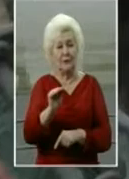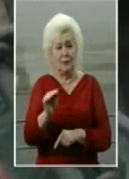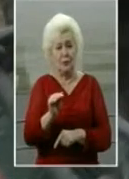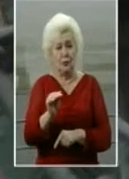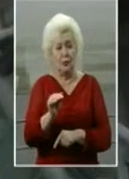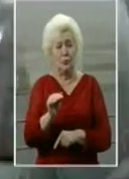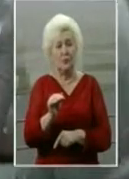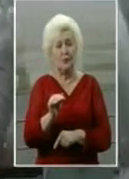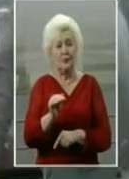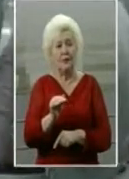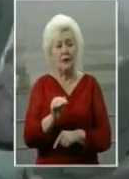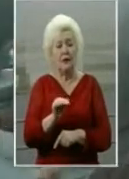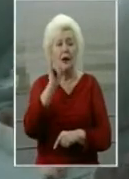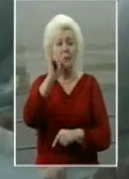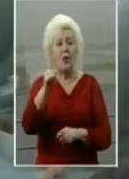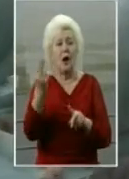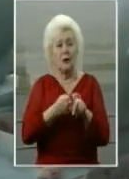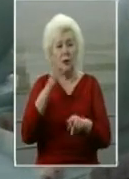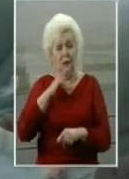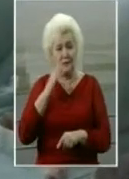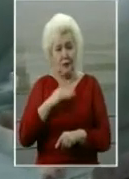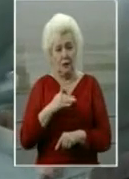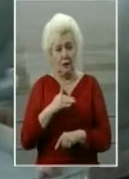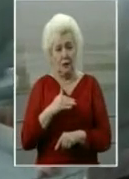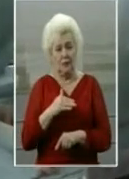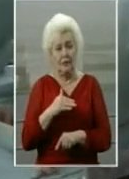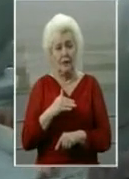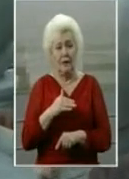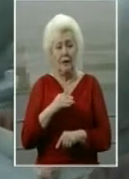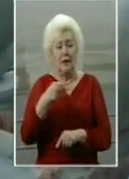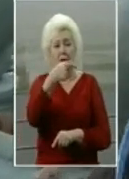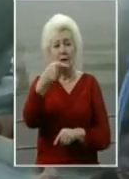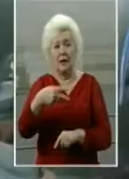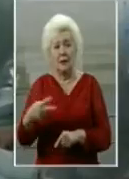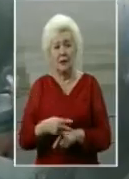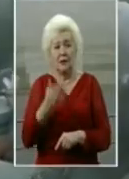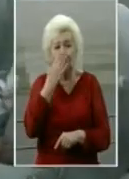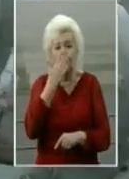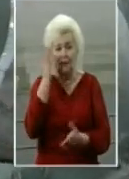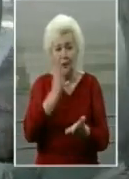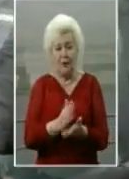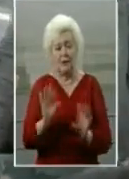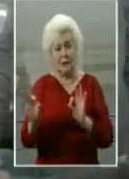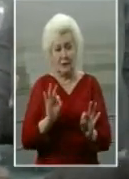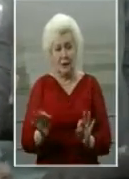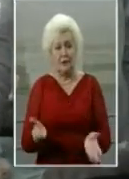лютого. Погано без води. На етажах чуть-чуть запах є,